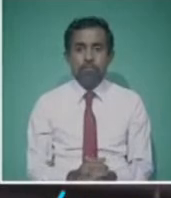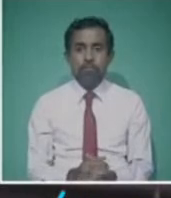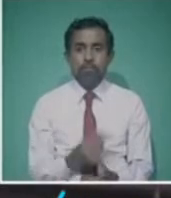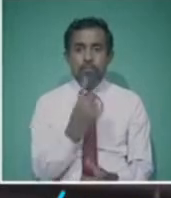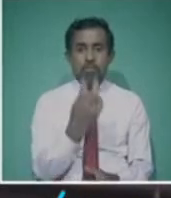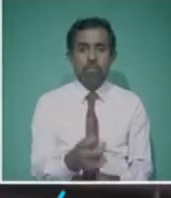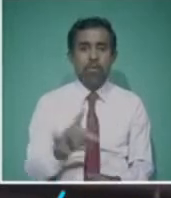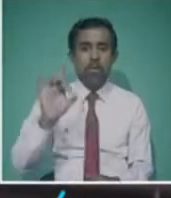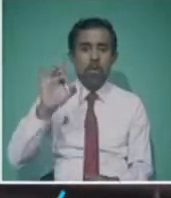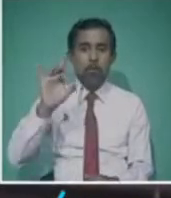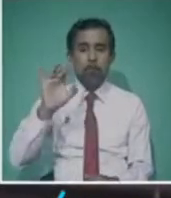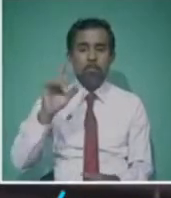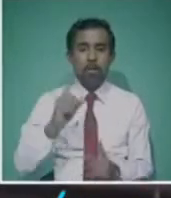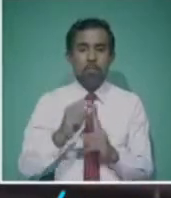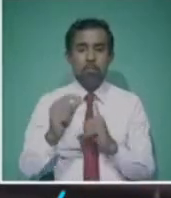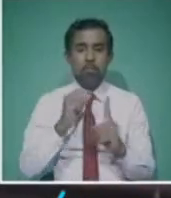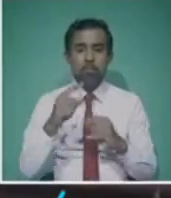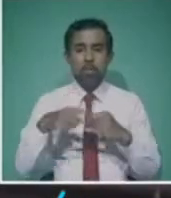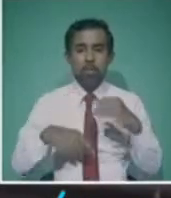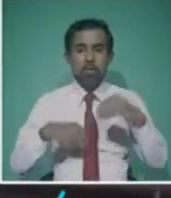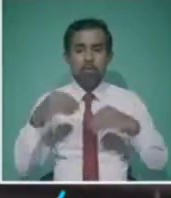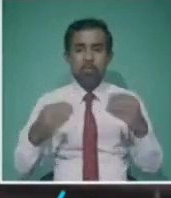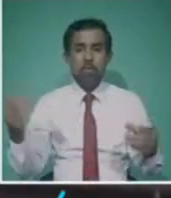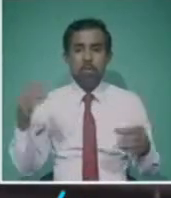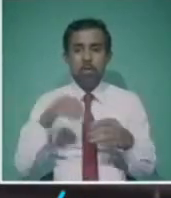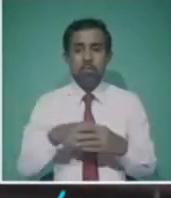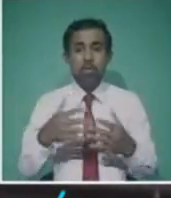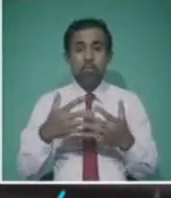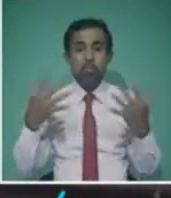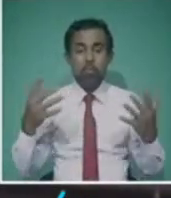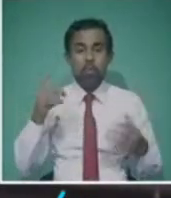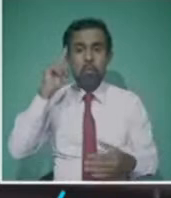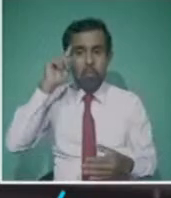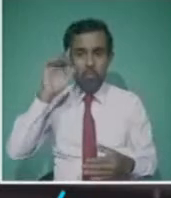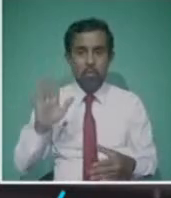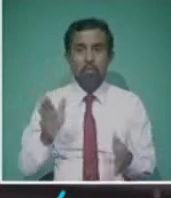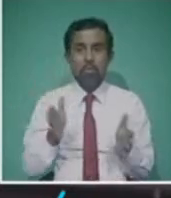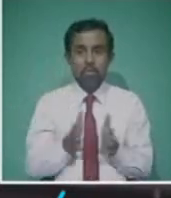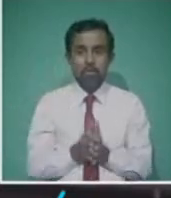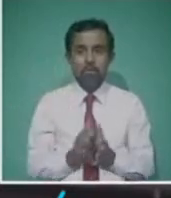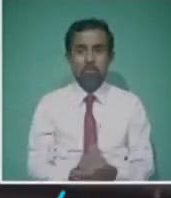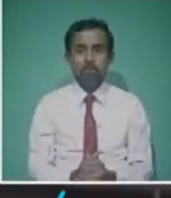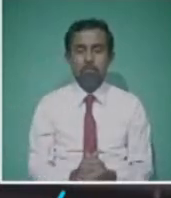दिदास पहाड़ी मम पाली मेतिवेर आवे दास बलापुर आगे